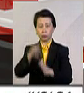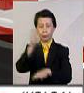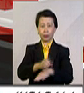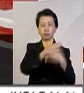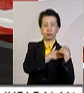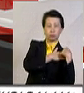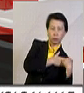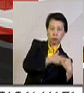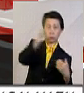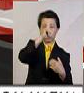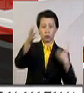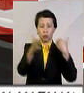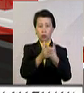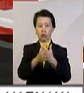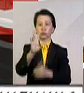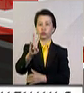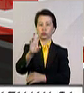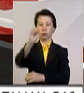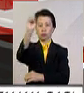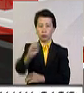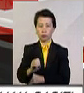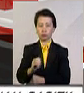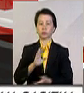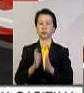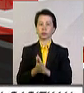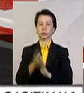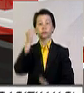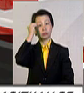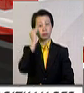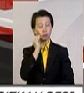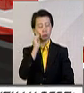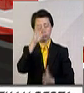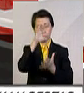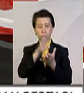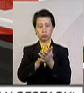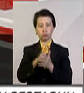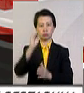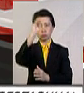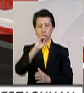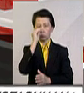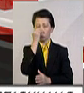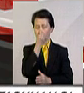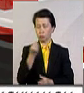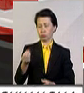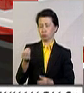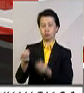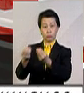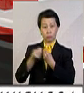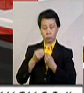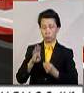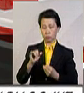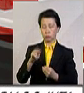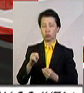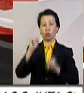dipikul kerajaan sehingga 7%. Ya, justru Perdana Menteri Tun Dr. Mahathir Mohamad yakin faedah rendah yang ditawarkan bon samurai